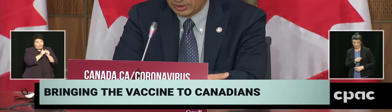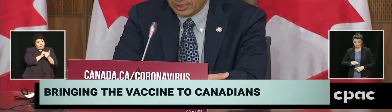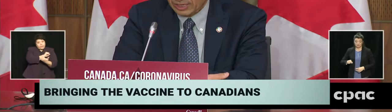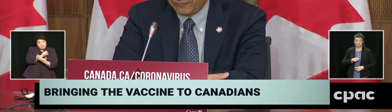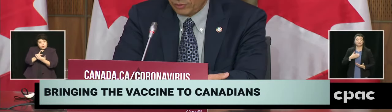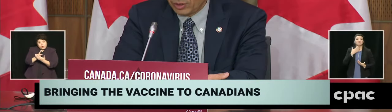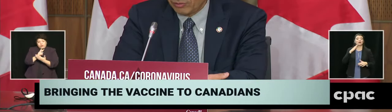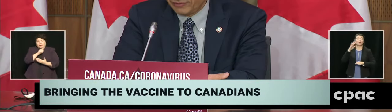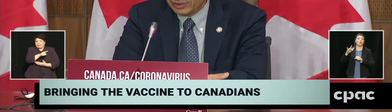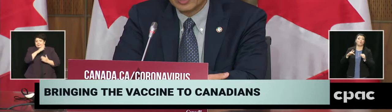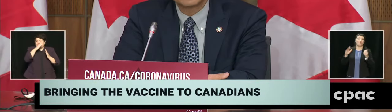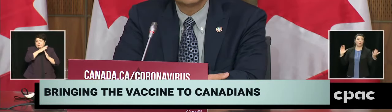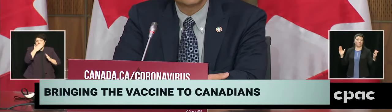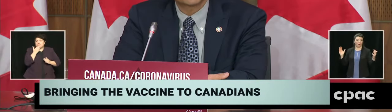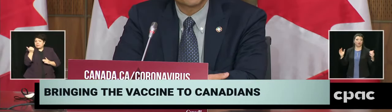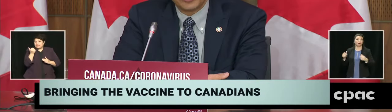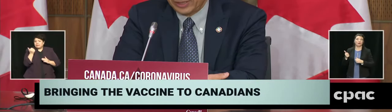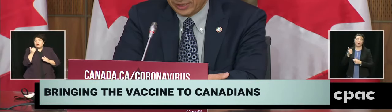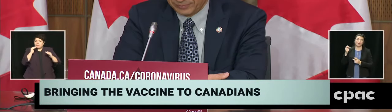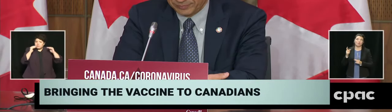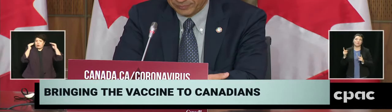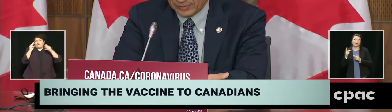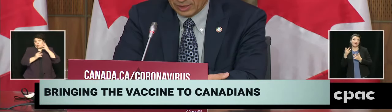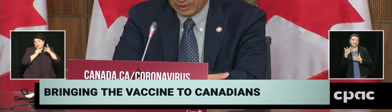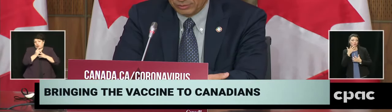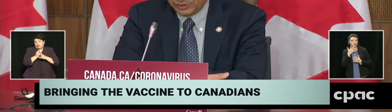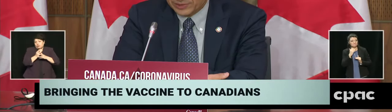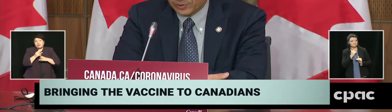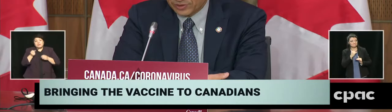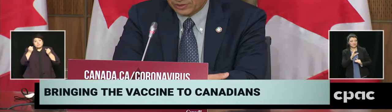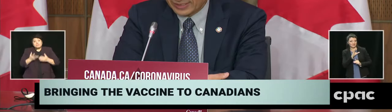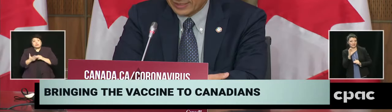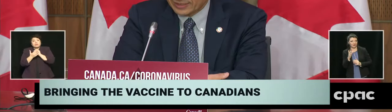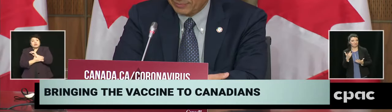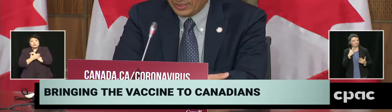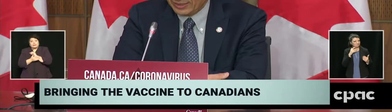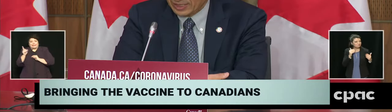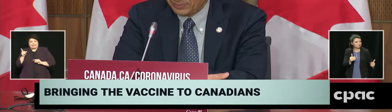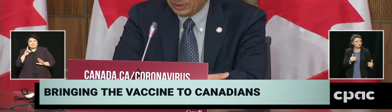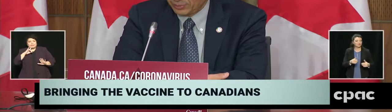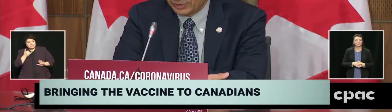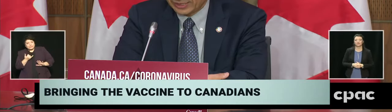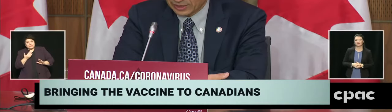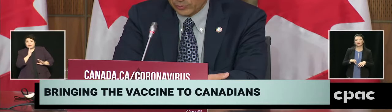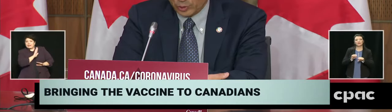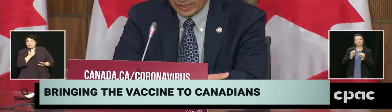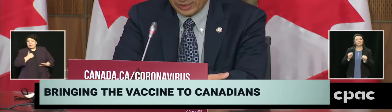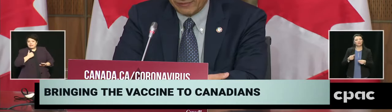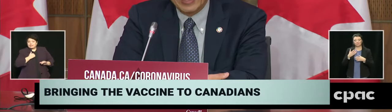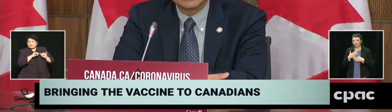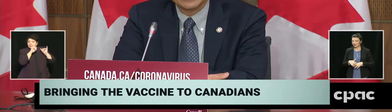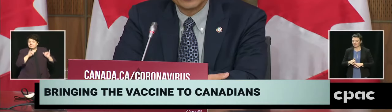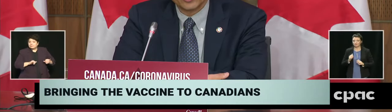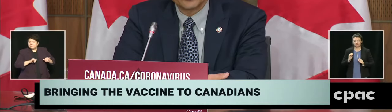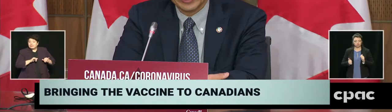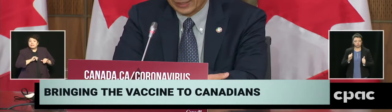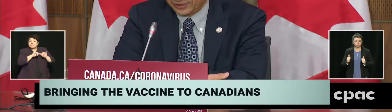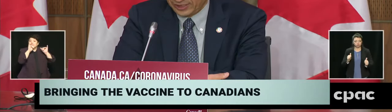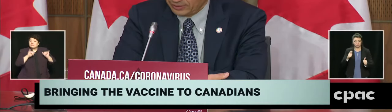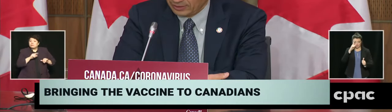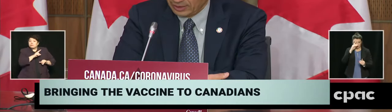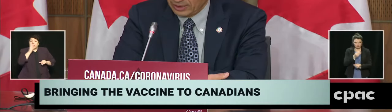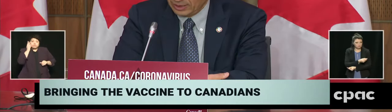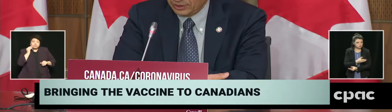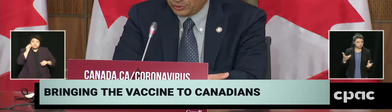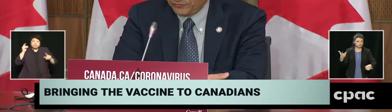monde et font l'envie de nombreux pays. Nous disposons de systèmes bien établis pour distribuer des vaccins aux